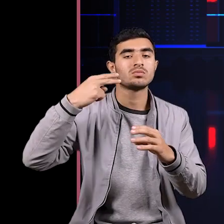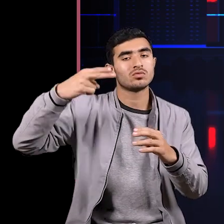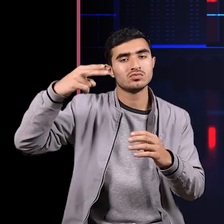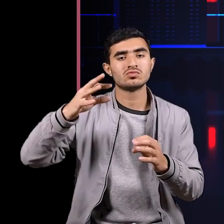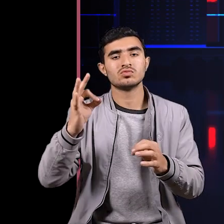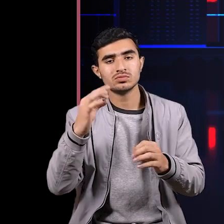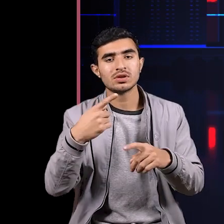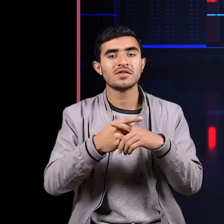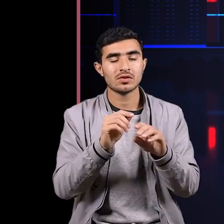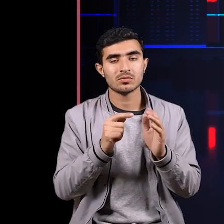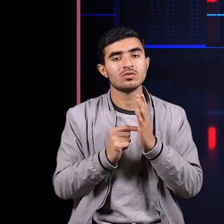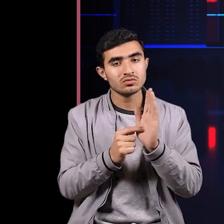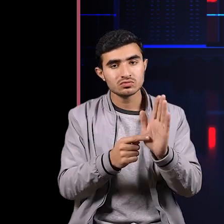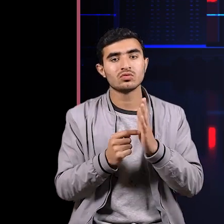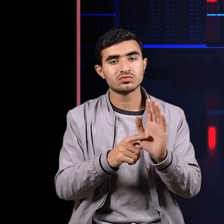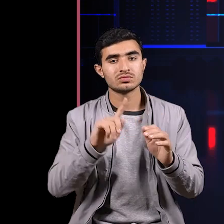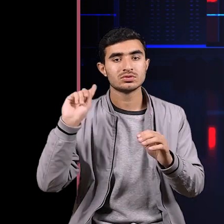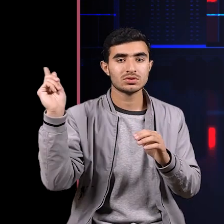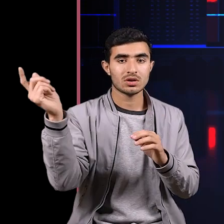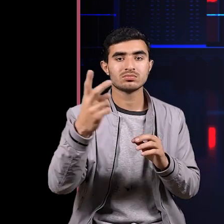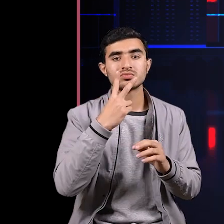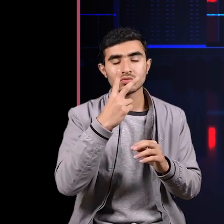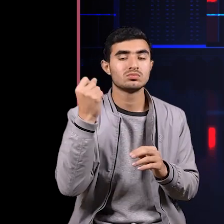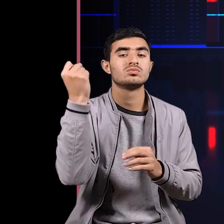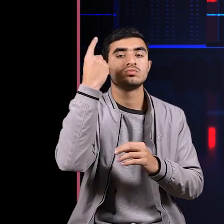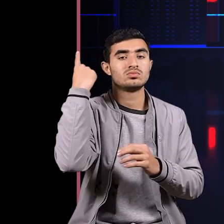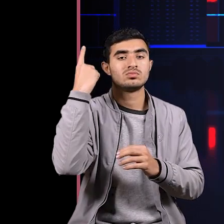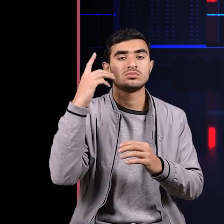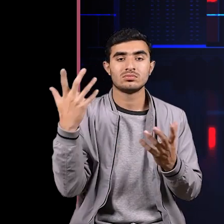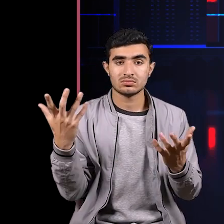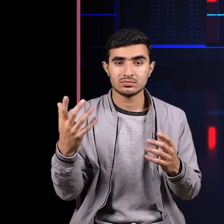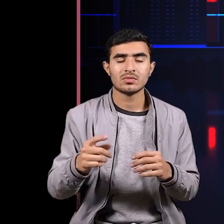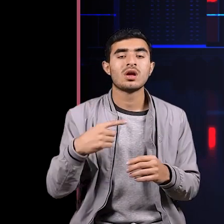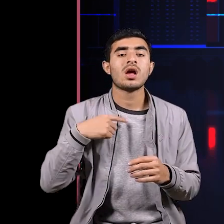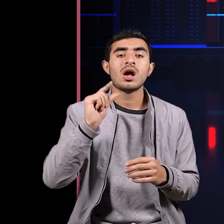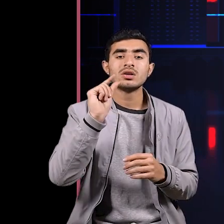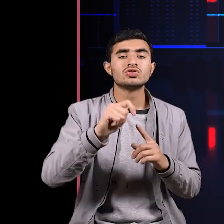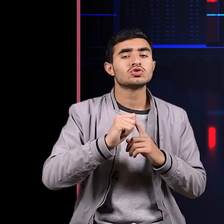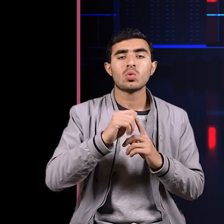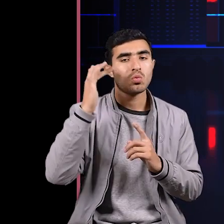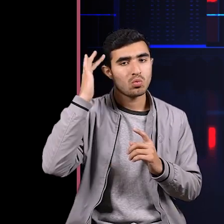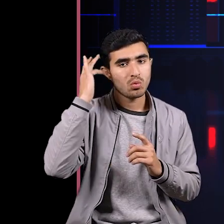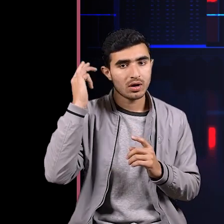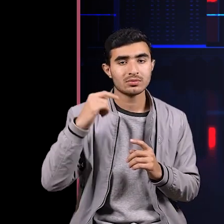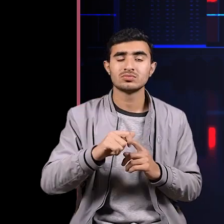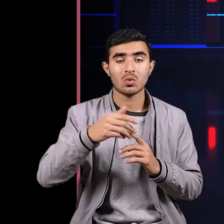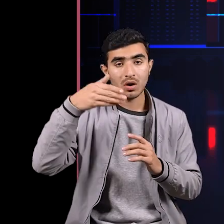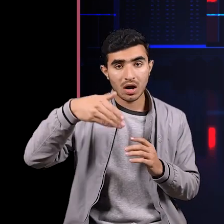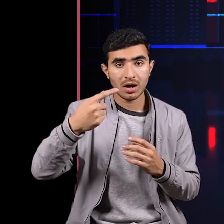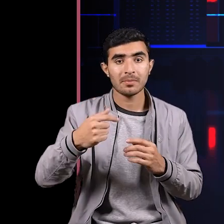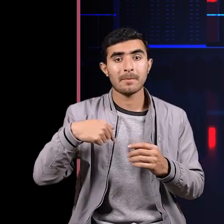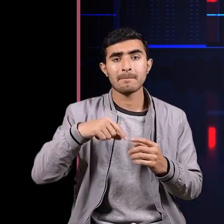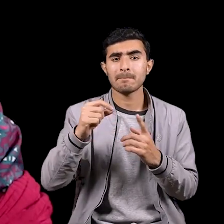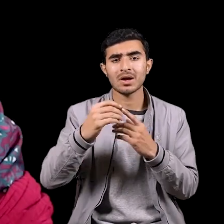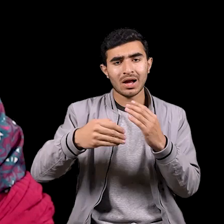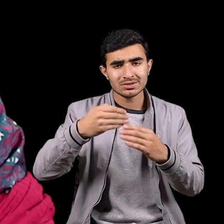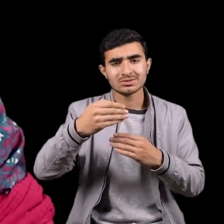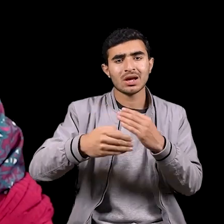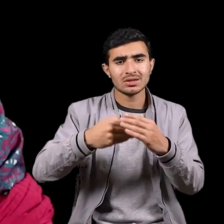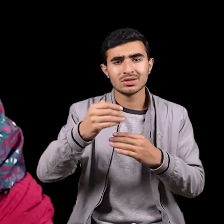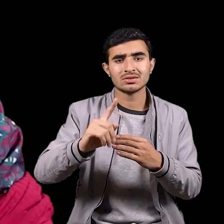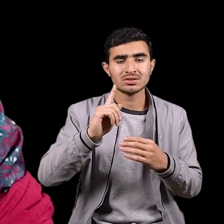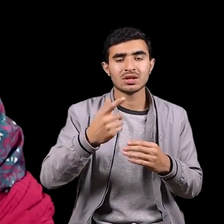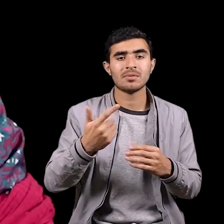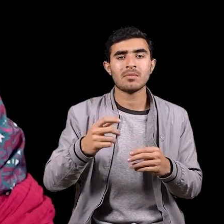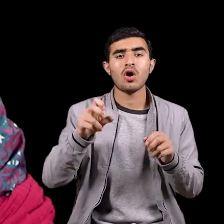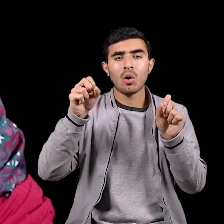अंदर, हमारे सूबे के अंदर, शहर के अंदर। क्योंकि वो क्यों ज़रूरी है? क्योंकि दिन ब दिन हमारे यहाँ मौक़े कम होते जा रहे हैं,